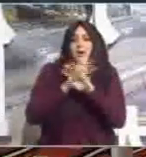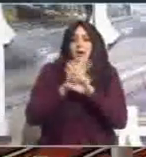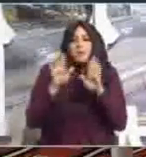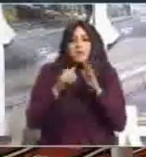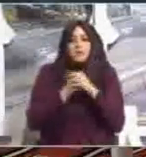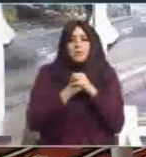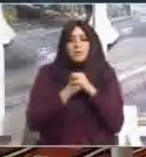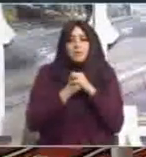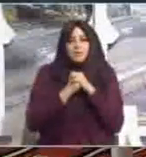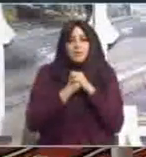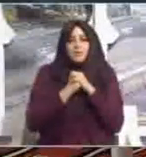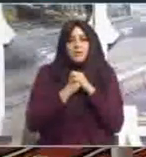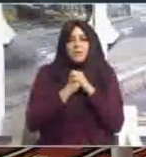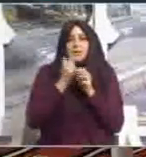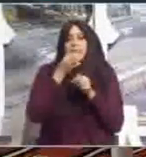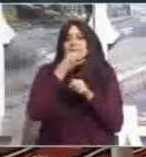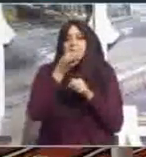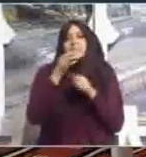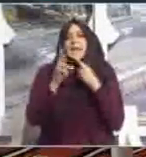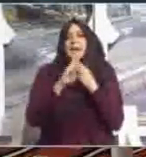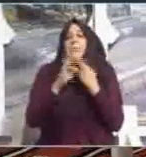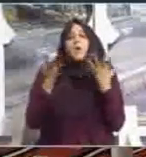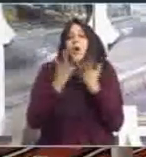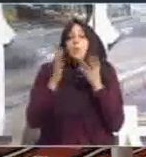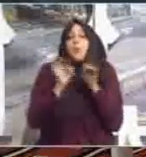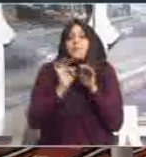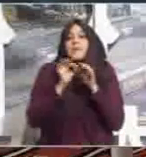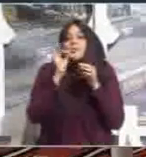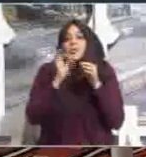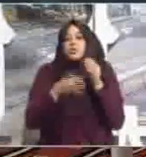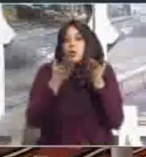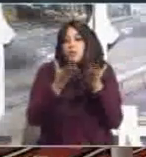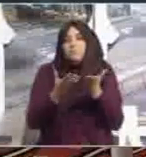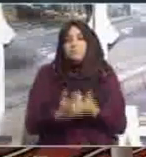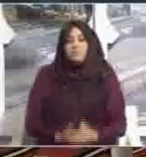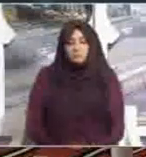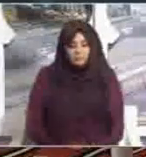درك يعني قول للشيخ بوزيدي جاوبني كيفاش نحل مع الطفل هذا.